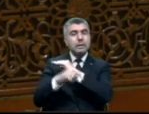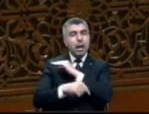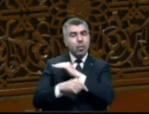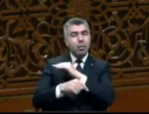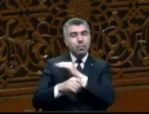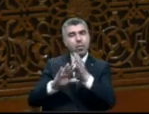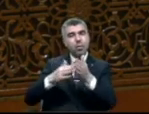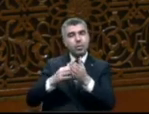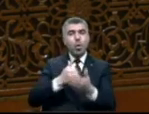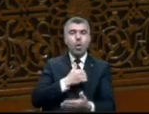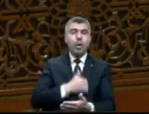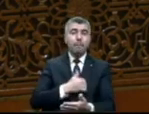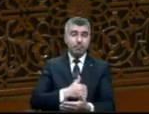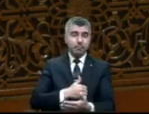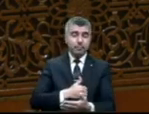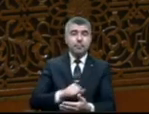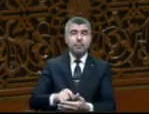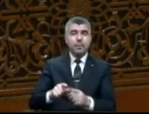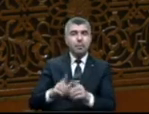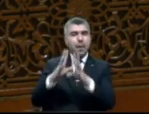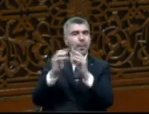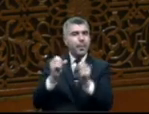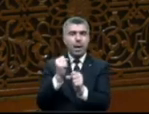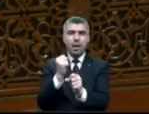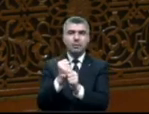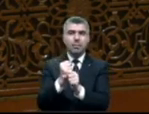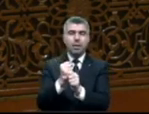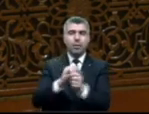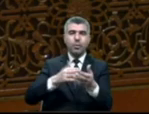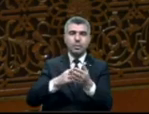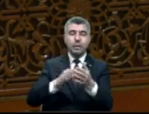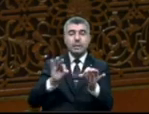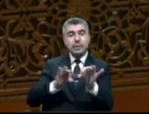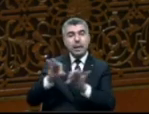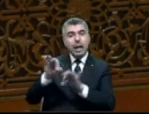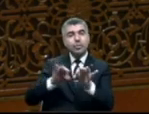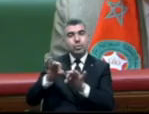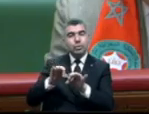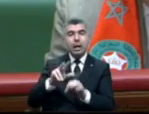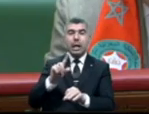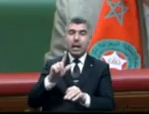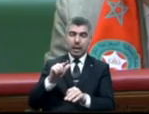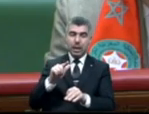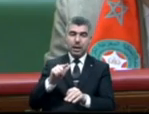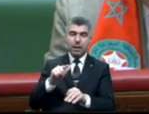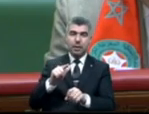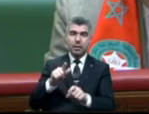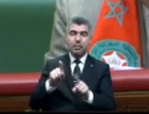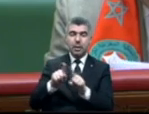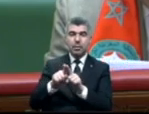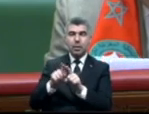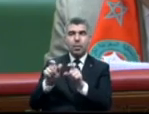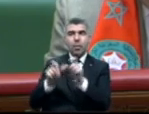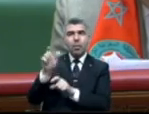فيكيك حتى لكولميم غادي ما يبقاوش عندنا البطال، ولكن خاص تكون استراتيجيه، خاصكم تكون عندكم تصور لهاد الناس هادو، غادي